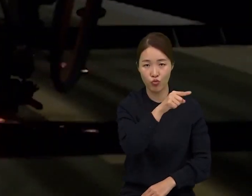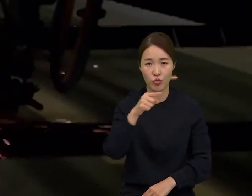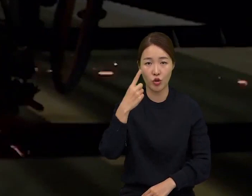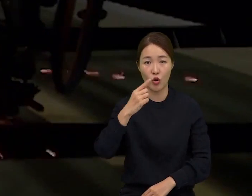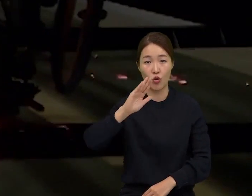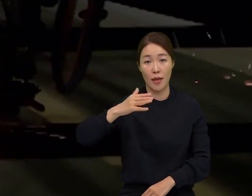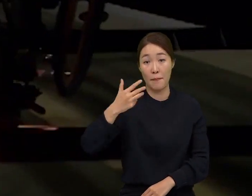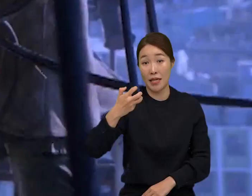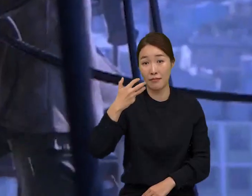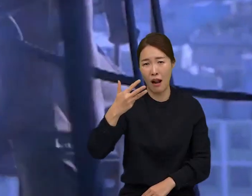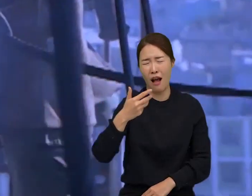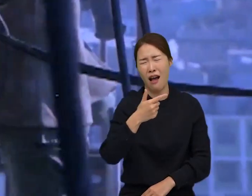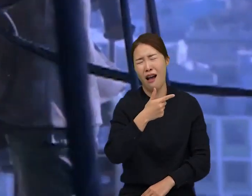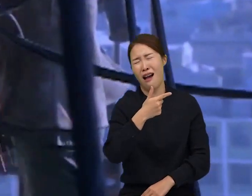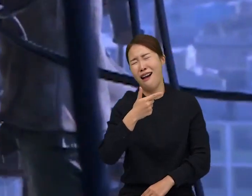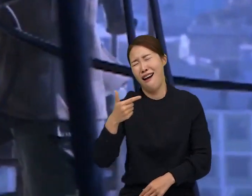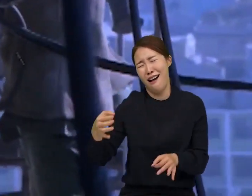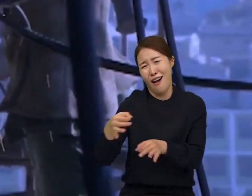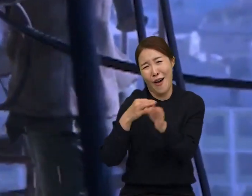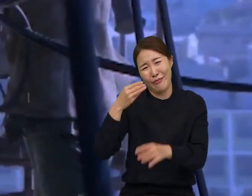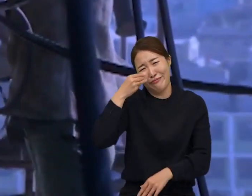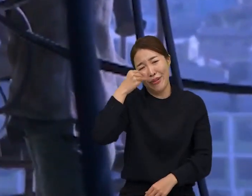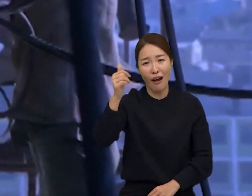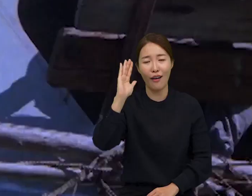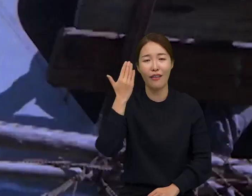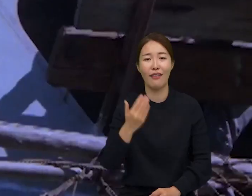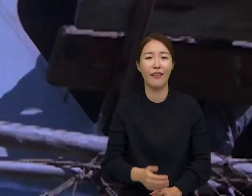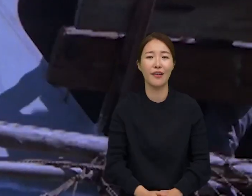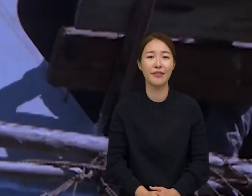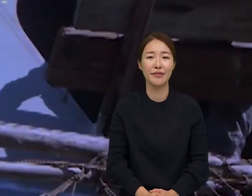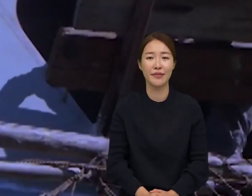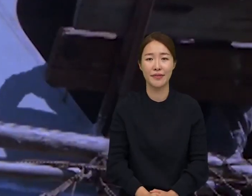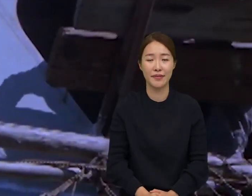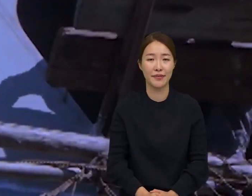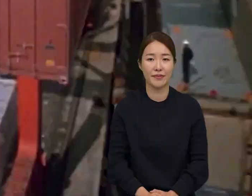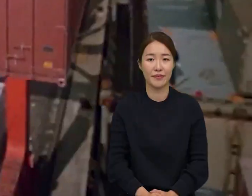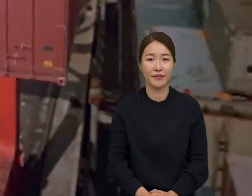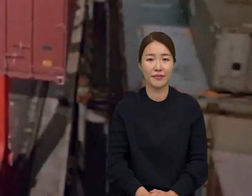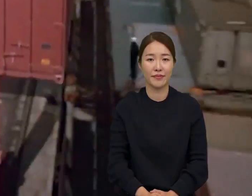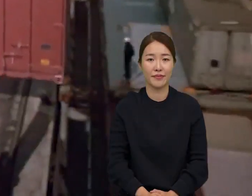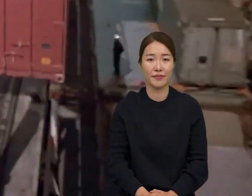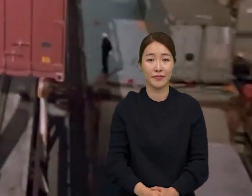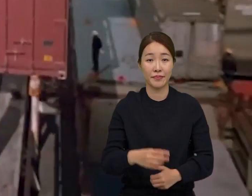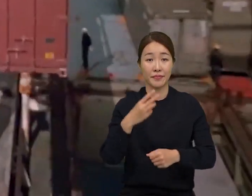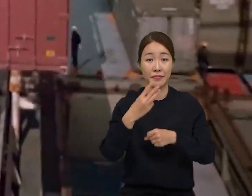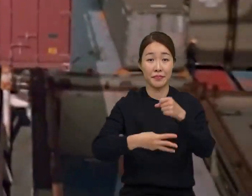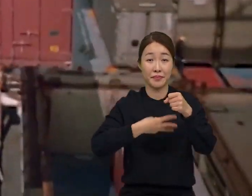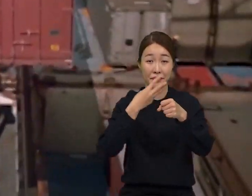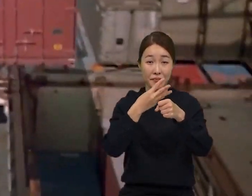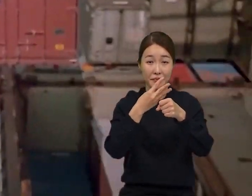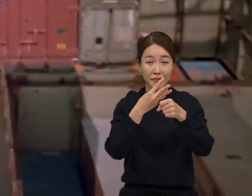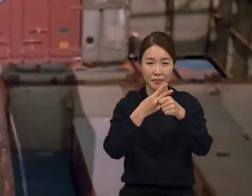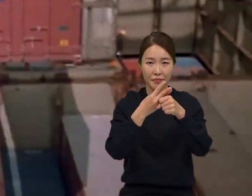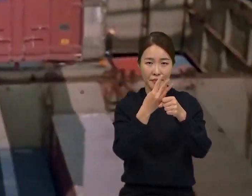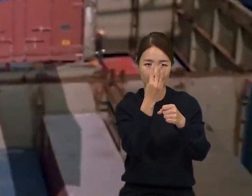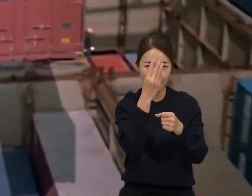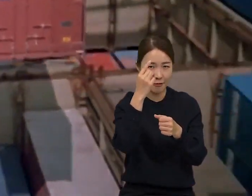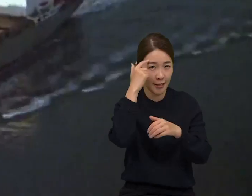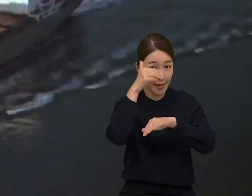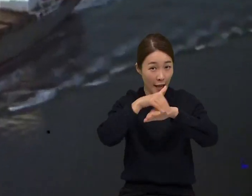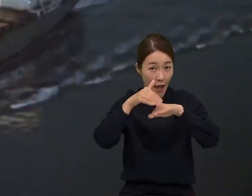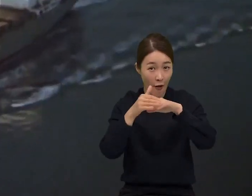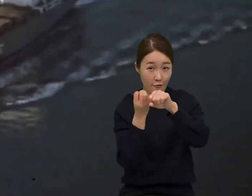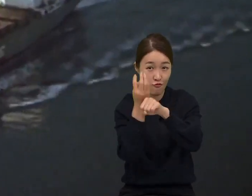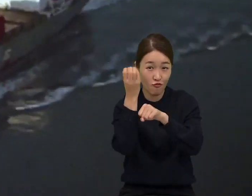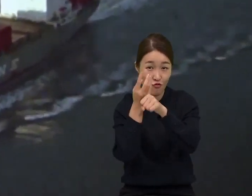1986년부터 1988년 대호황이 왔다. 이 3개년간 수출의 폭발적 증가에